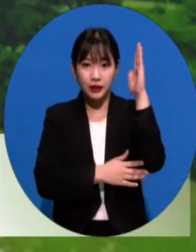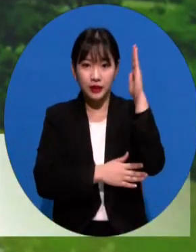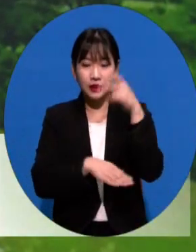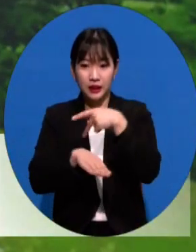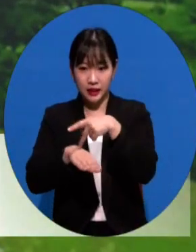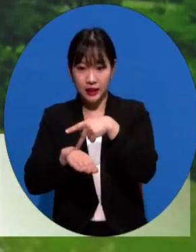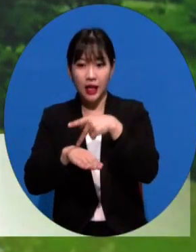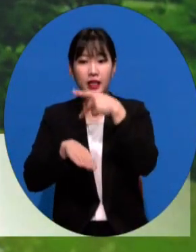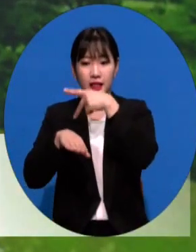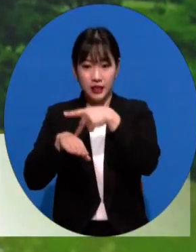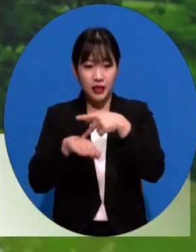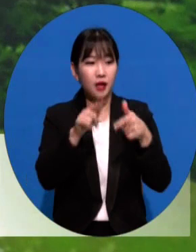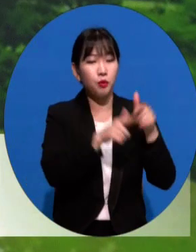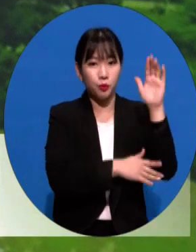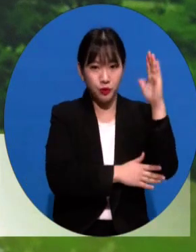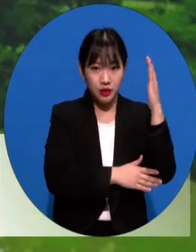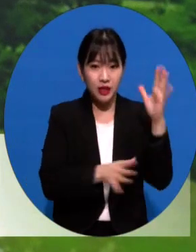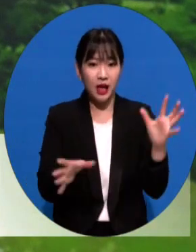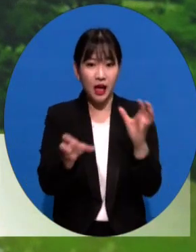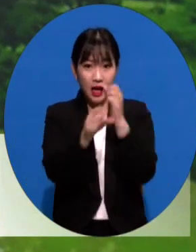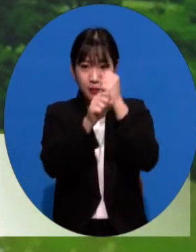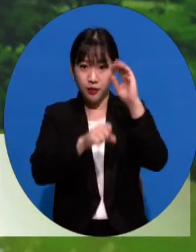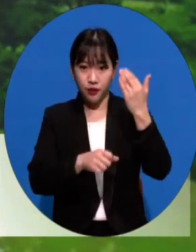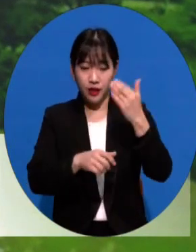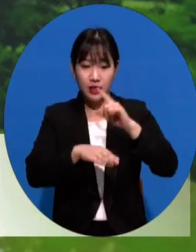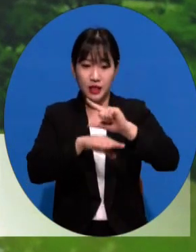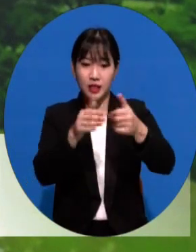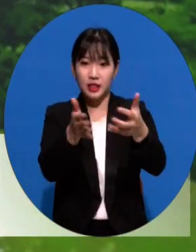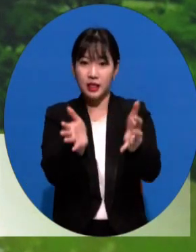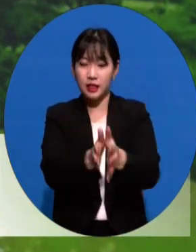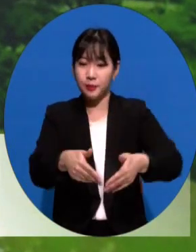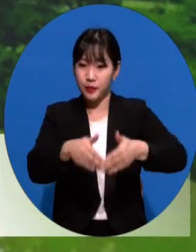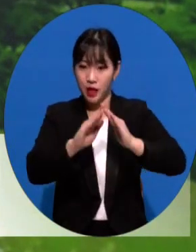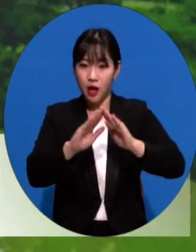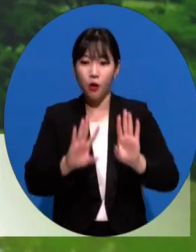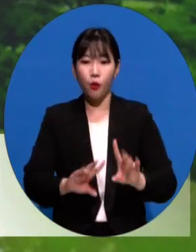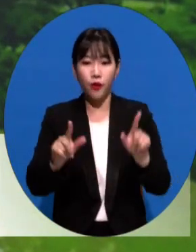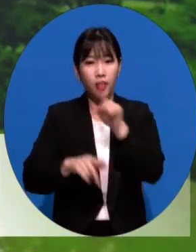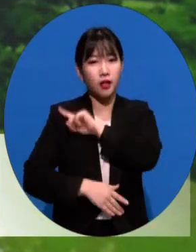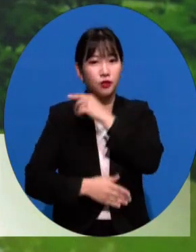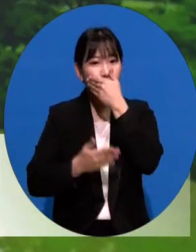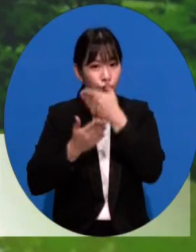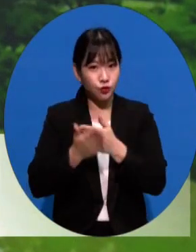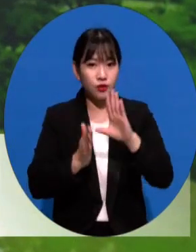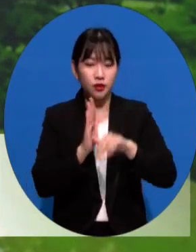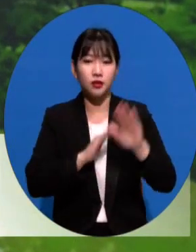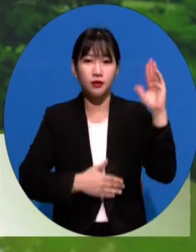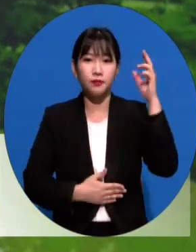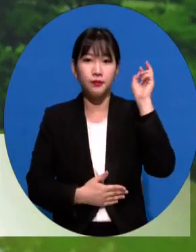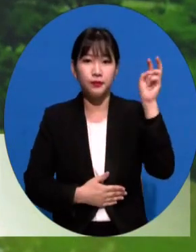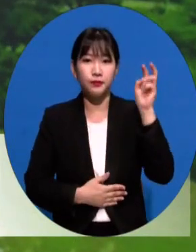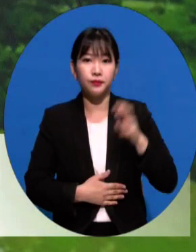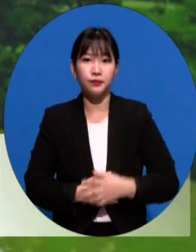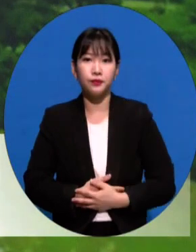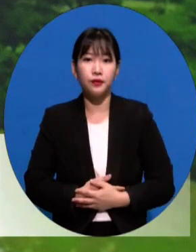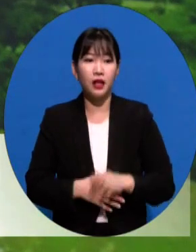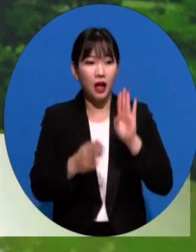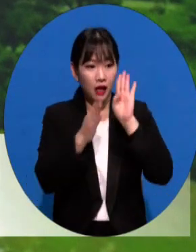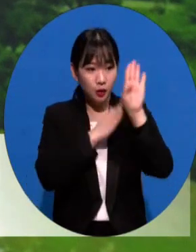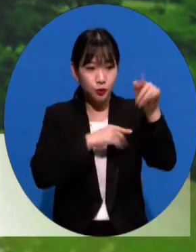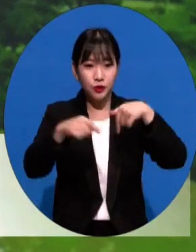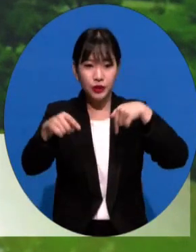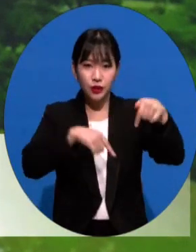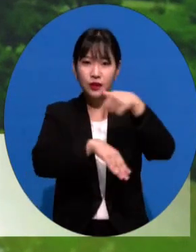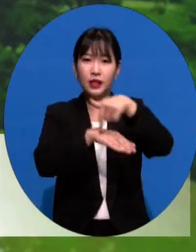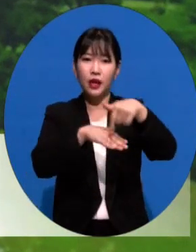목포시와 신안군 신안군과 목포시가 통합된 자치단체 출범은 올해가 중요한 국면이 될 것으로 보입니다 향후